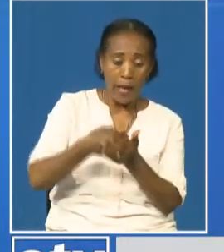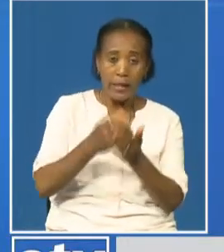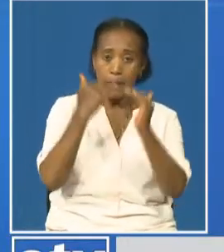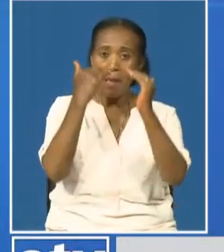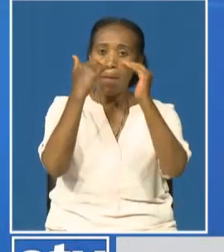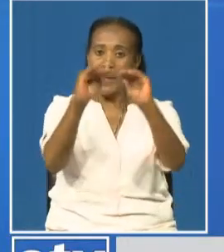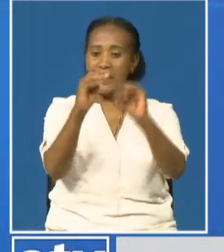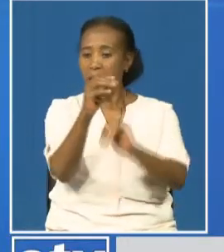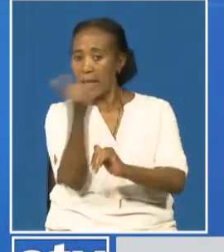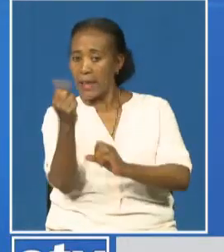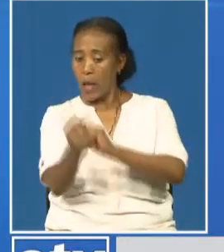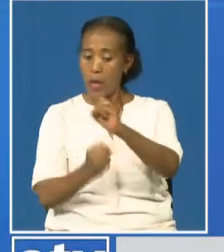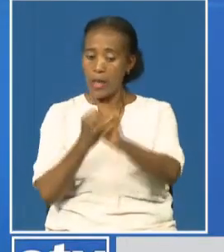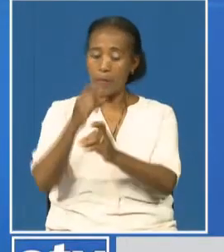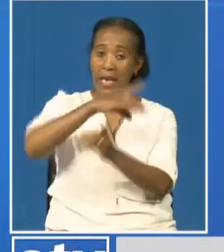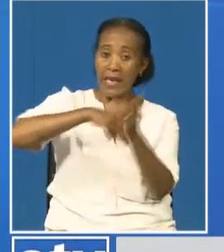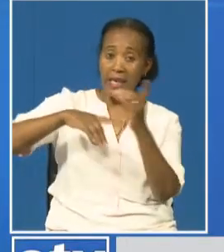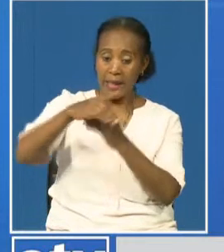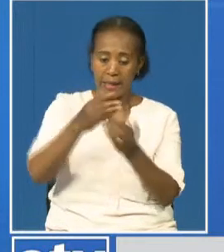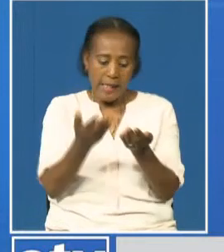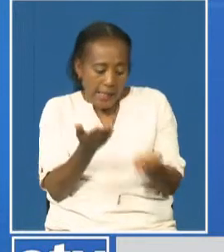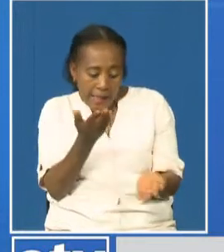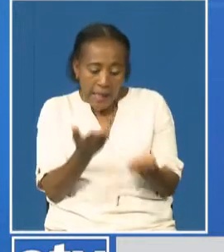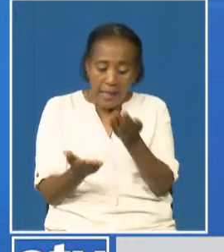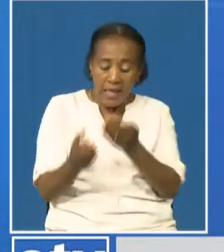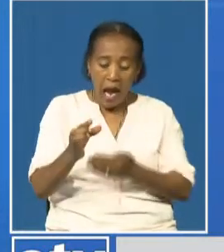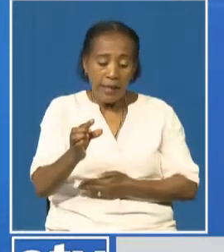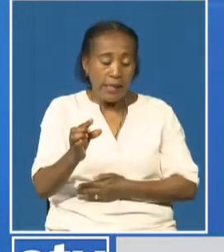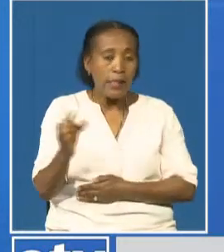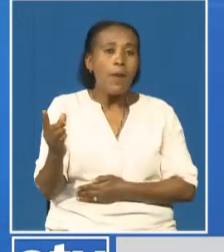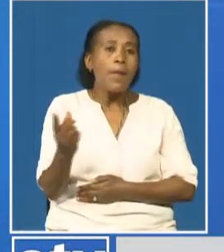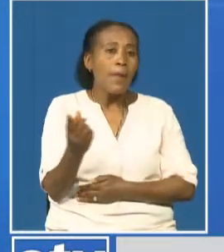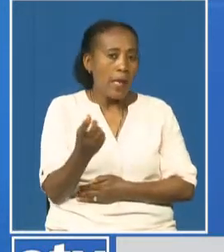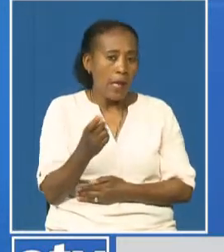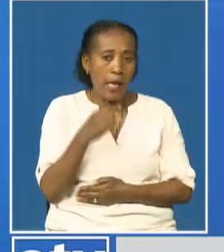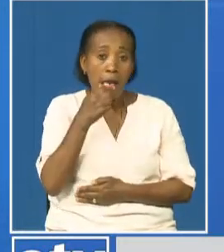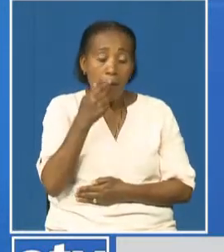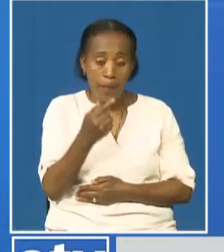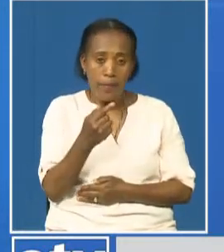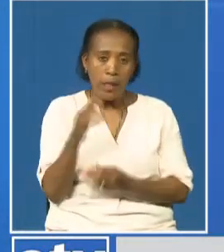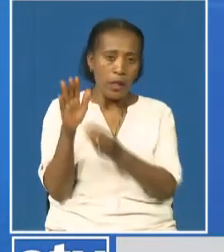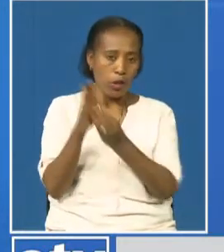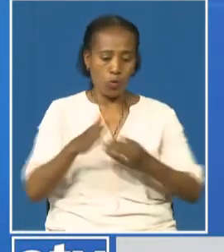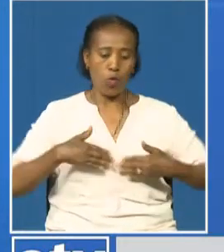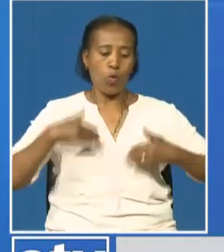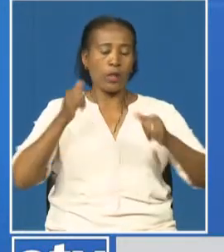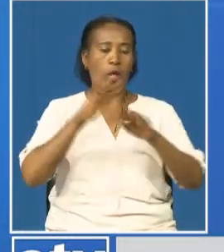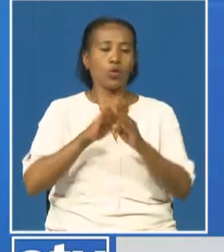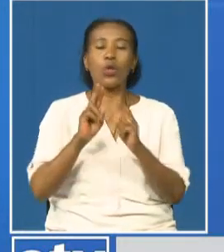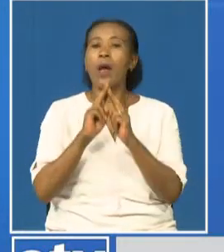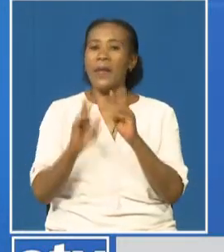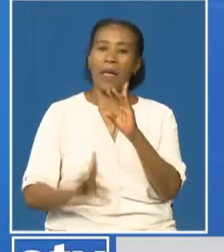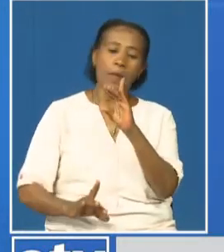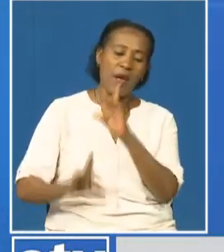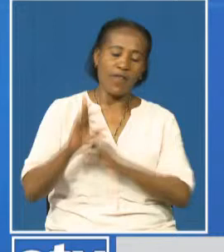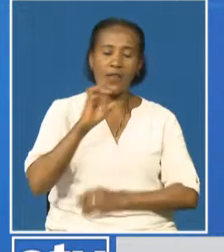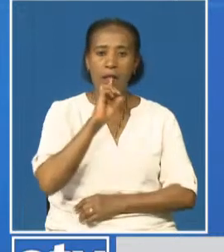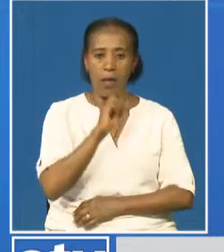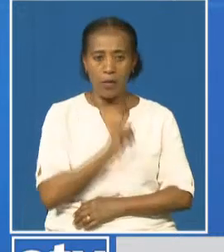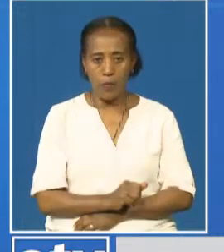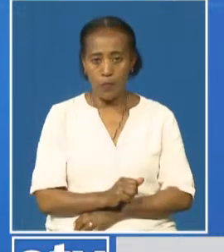መጠን ከሌላው ድም የክልል ጋር ሲነጻጸር አነስ ቢልም ተጽዕኖ ግን በወጣቶች ላይ በጣም ከፍተኛ